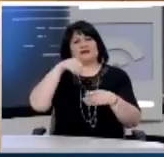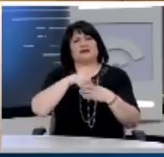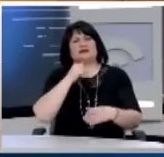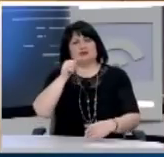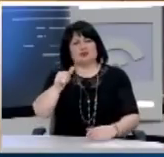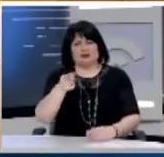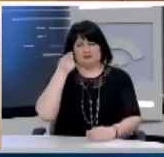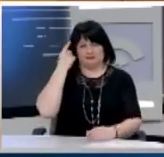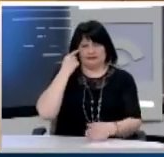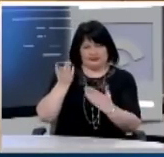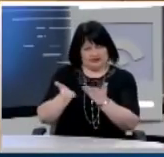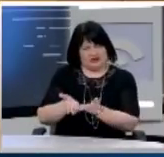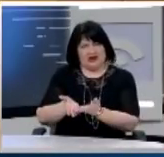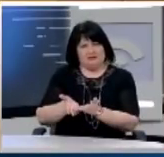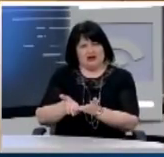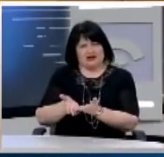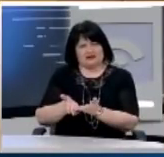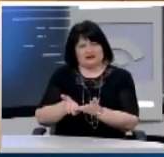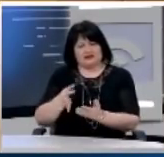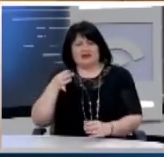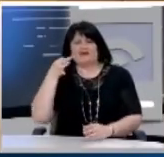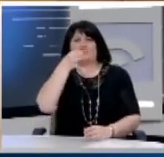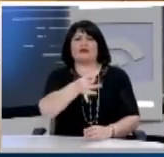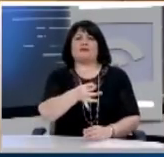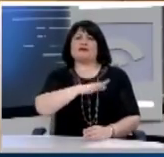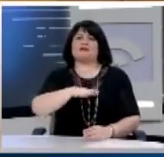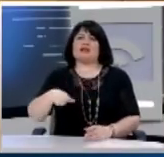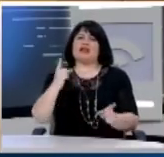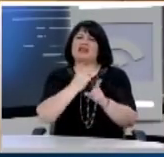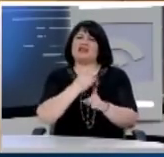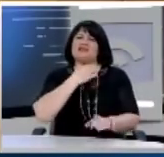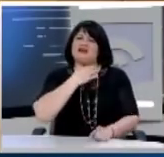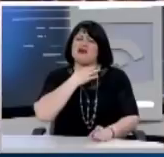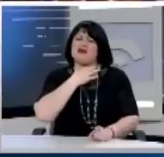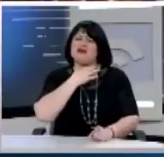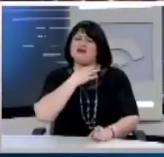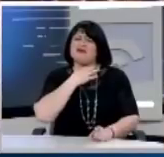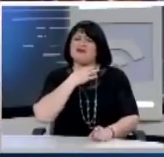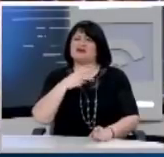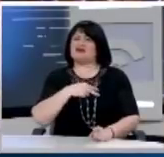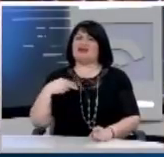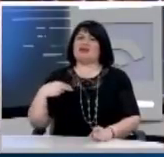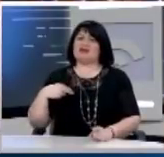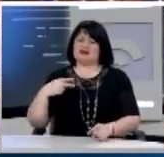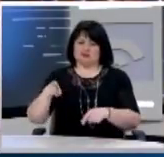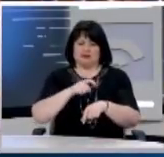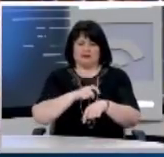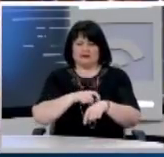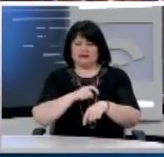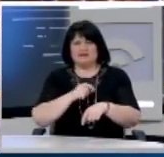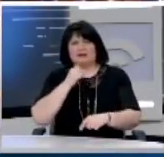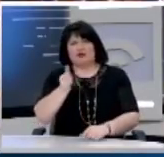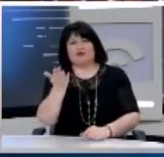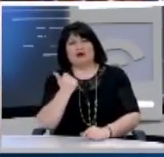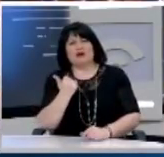σαν χλαμάρες, κύριε Μητσοτάκη. Αυτό θα πείτε στα παιδιά που έχουν ειδικές ανάγκες και στους καθηγητές που μέχρι τώρα που δεν ήταν